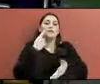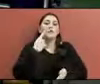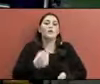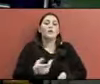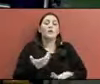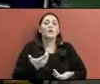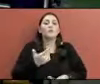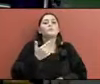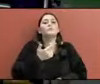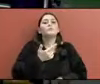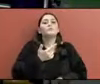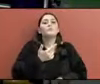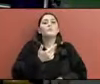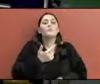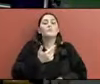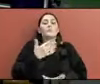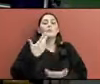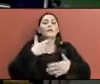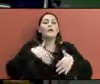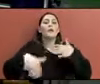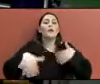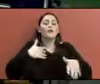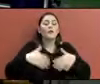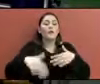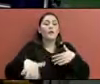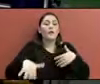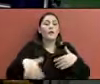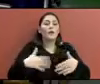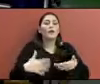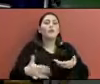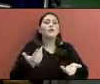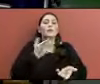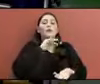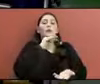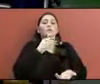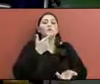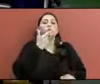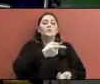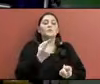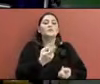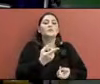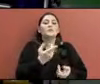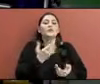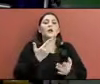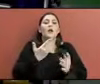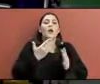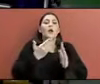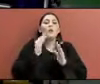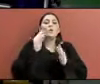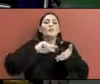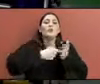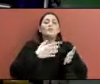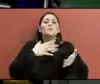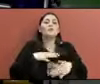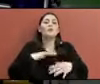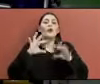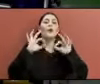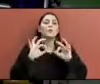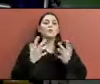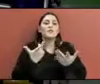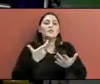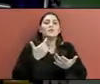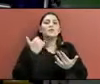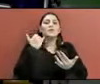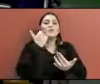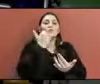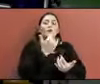müdürüm, engelli ve yaşlı bireylerimiz müdürlüğünüze ulaşmak isterse ne yapması gerekiyor? Nasıl ulaşması